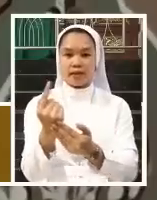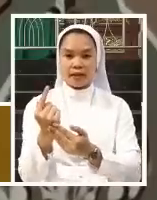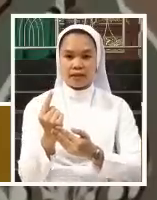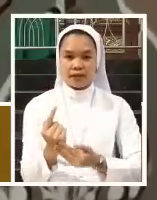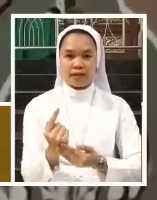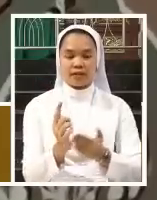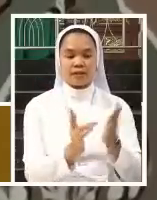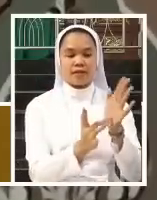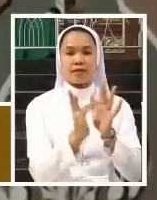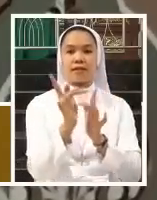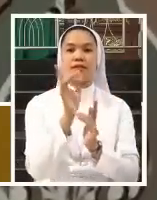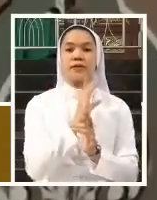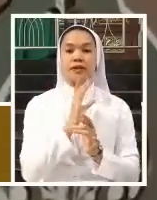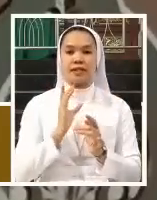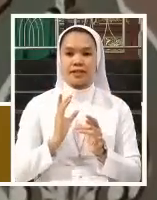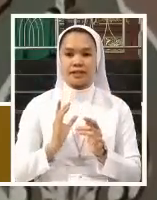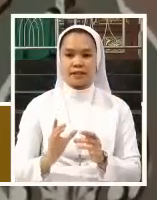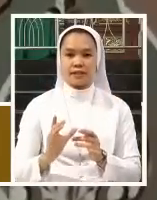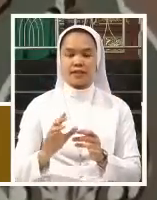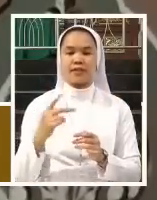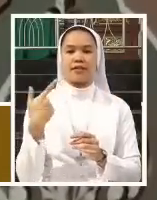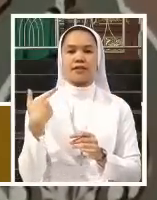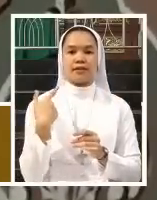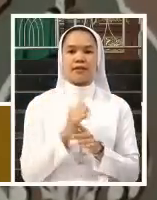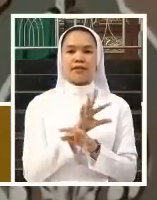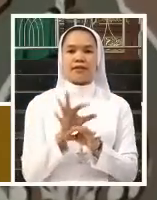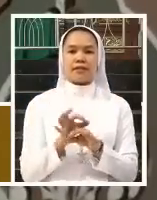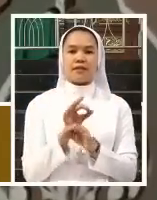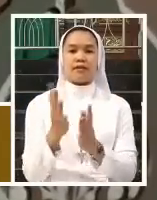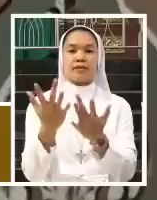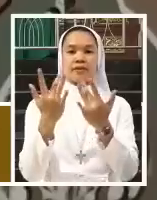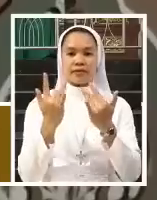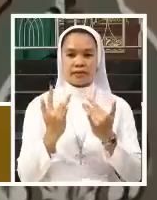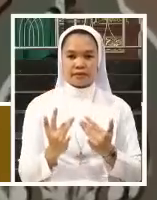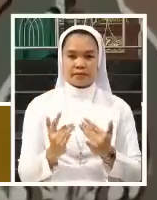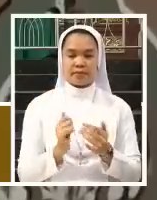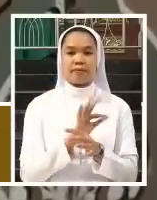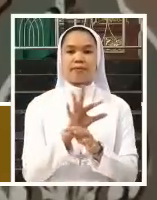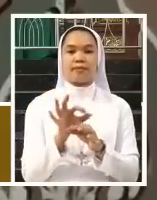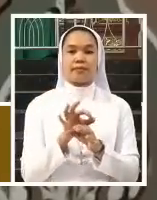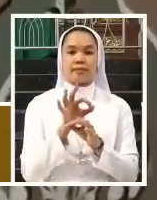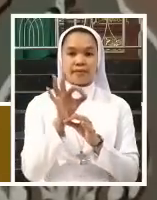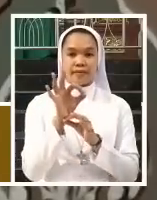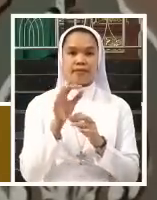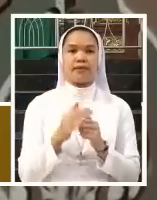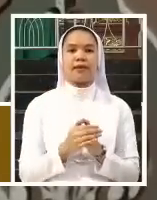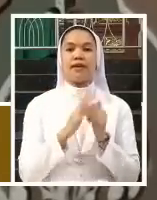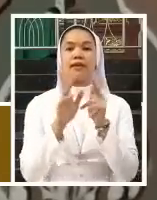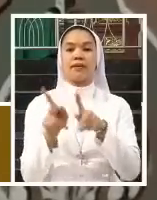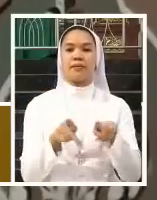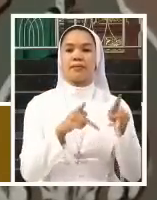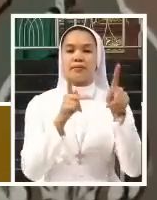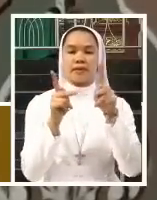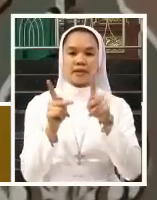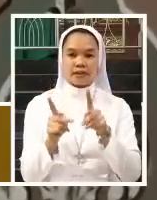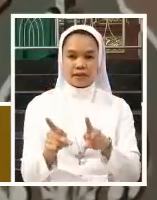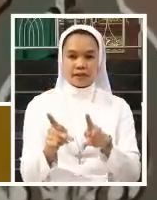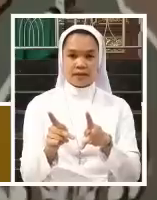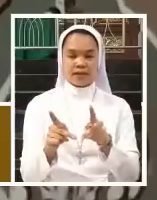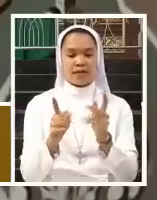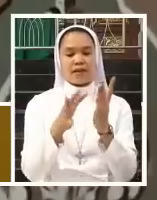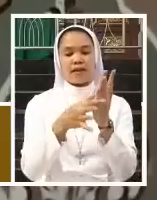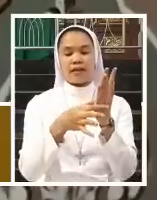Jesus, ang Holy Spirit, ang nagtatao kang poder, the power na ang mga